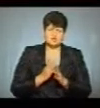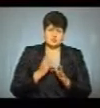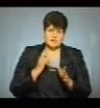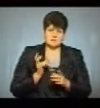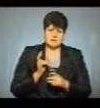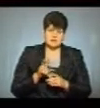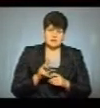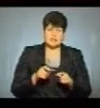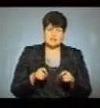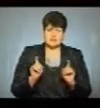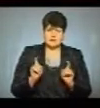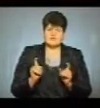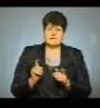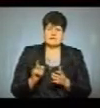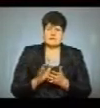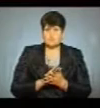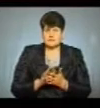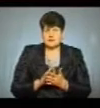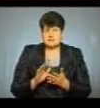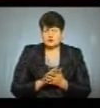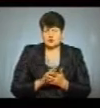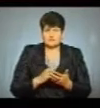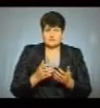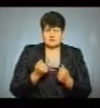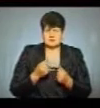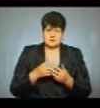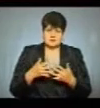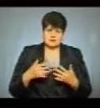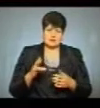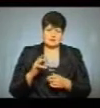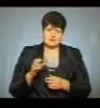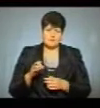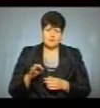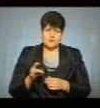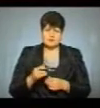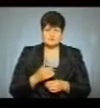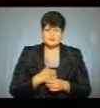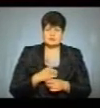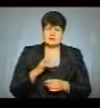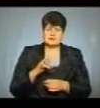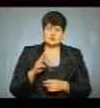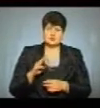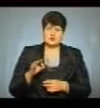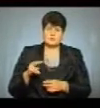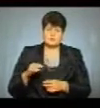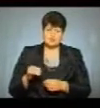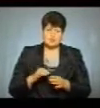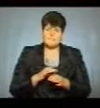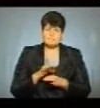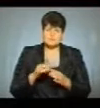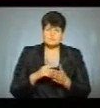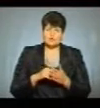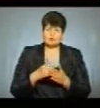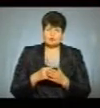у гінеколога та безкоштовно отримати для огляду гінекологічні набори. За словами ініціаторки Наталії Шоломійчук, на проєкт з міського